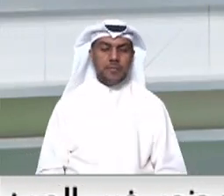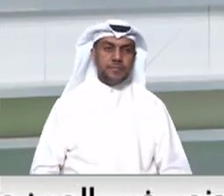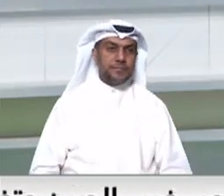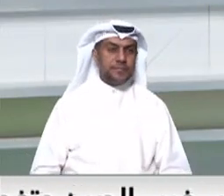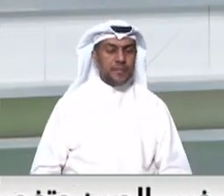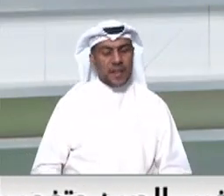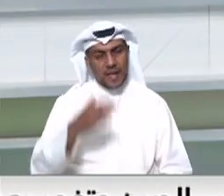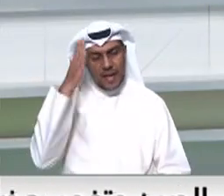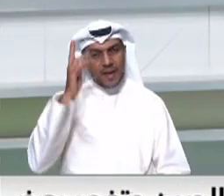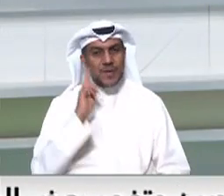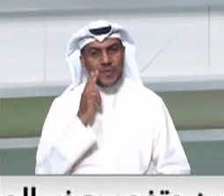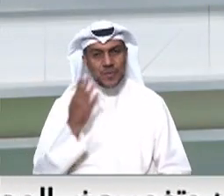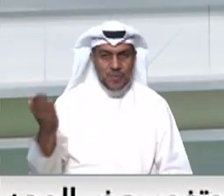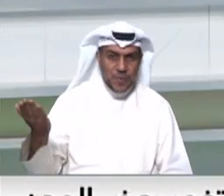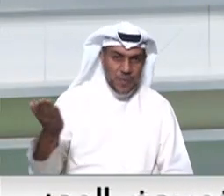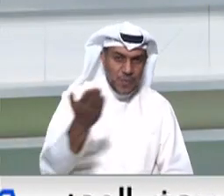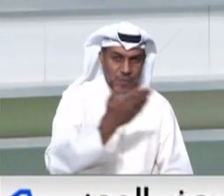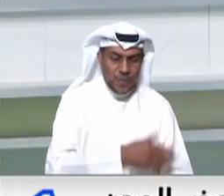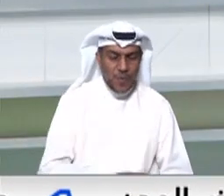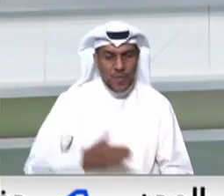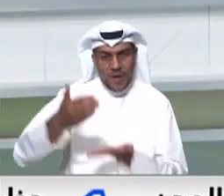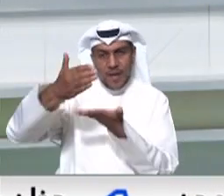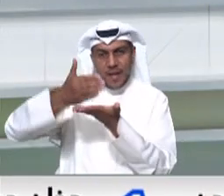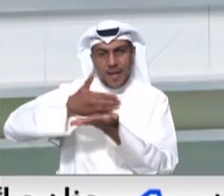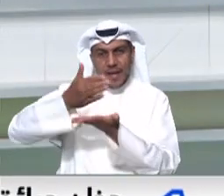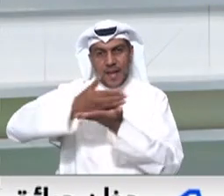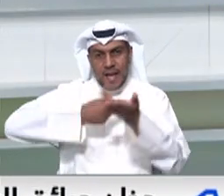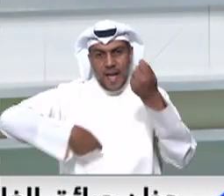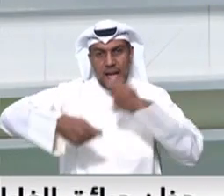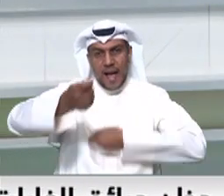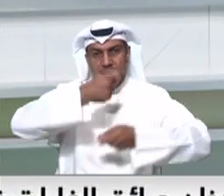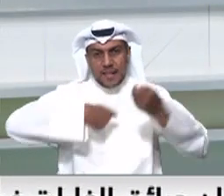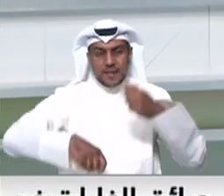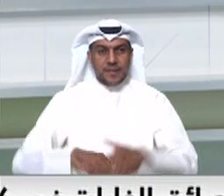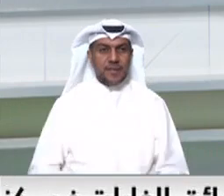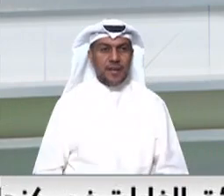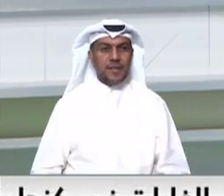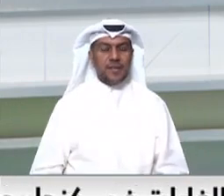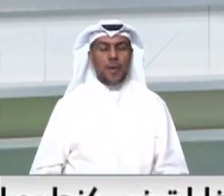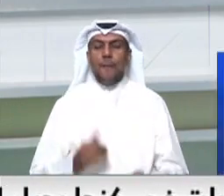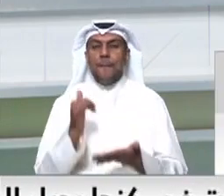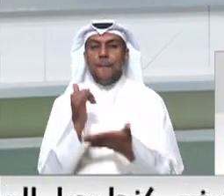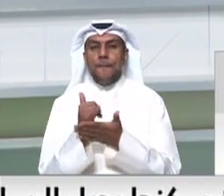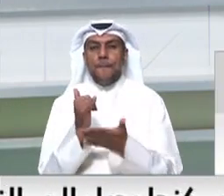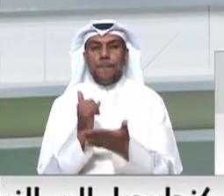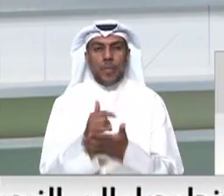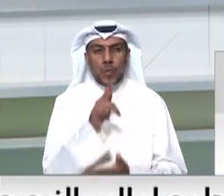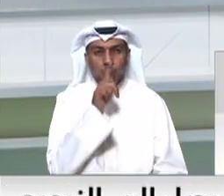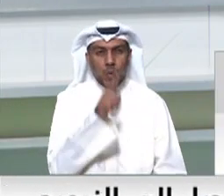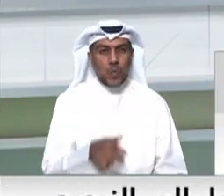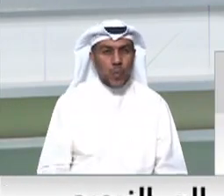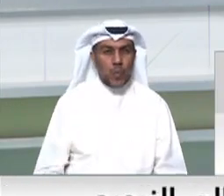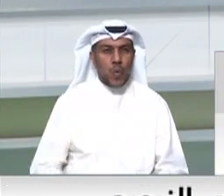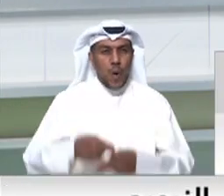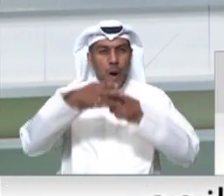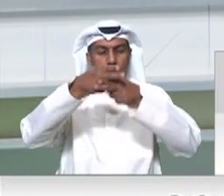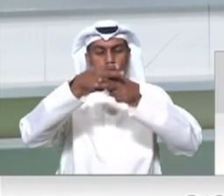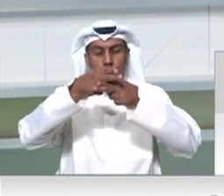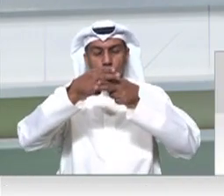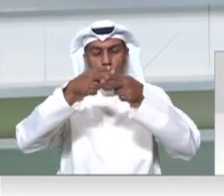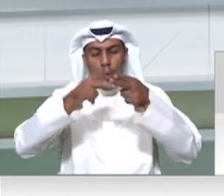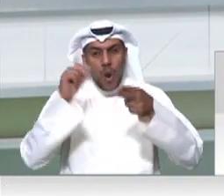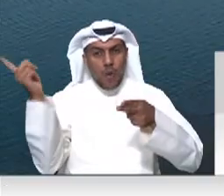مشاهدينا أهلا بكم في الأخبار الاقتصادية. ذكرت وكالة مودز لخدمات المستثمرين أن الوضع الائتماني لدولة